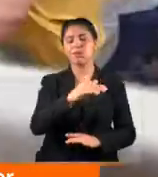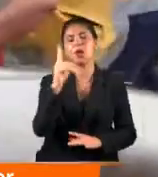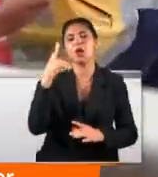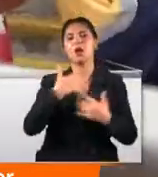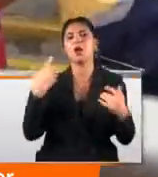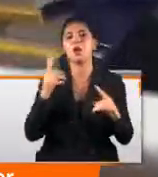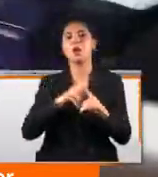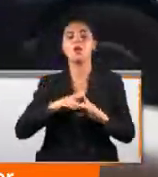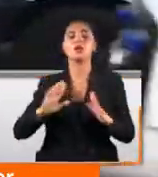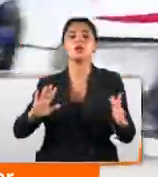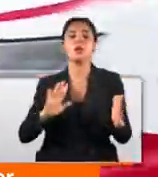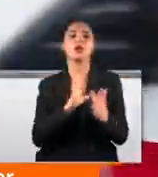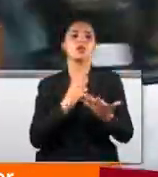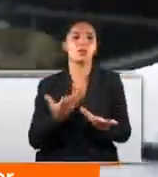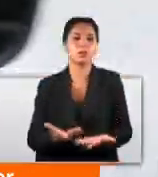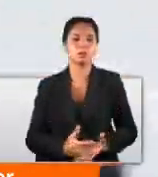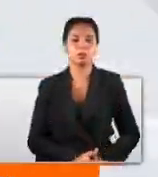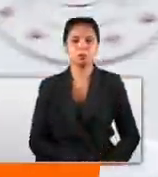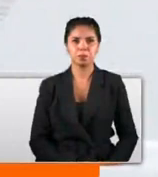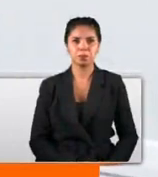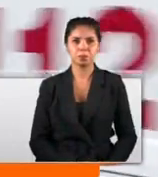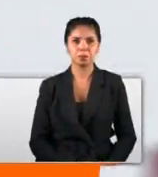kahraman polislere takıldı.